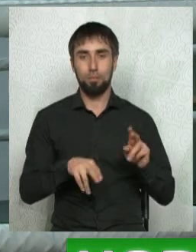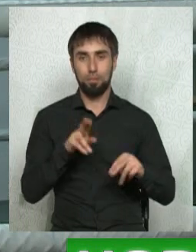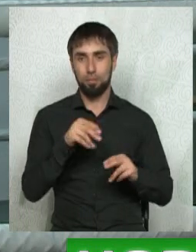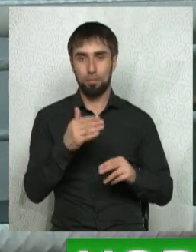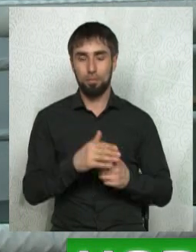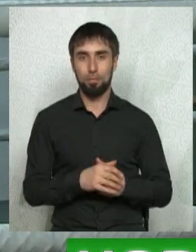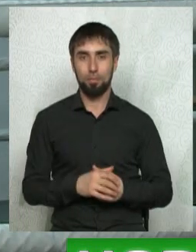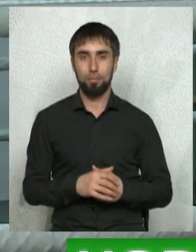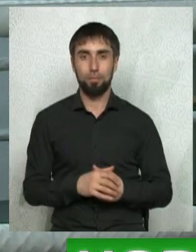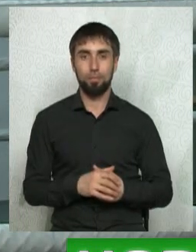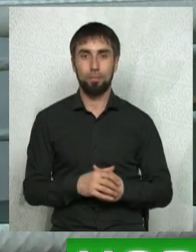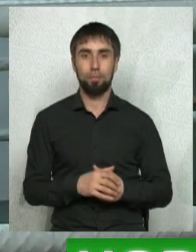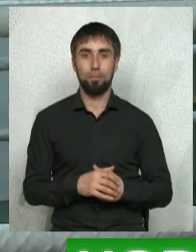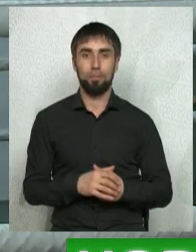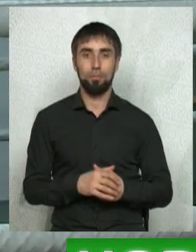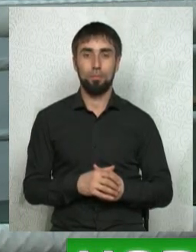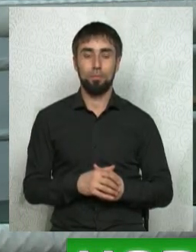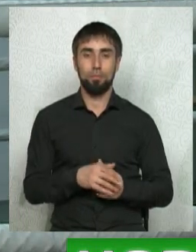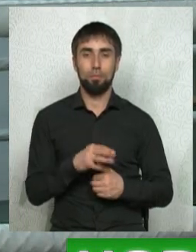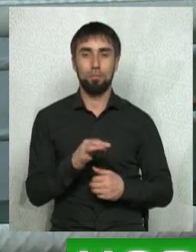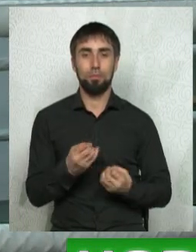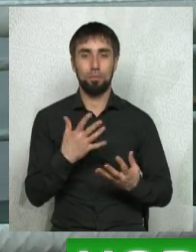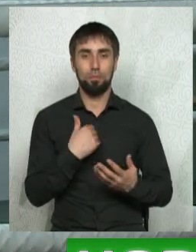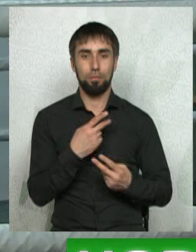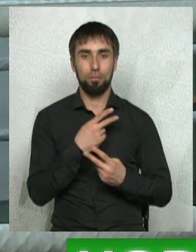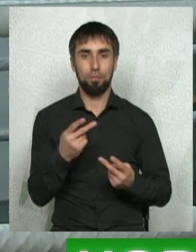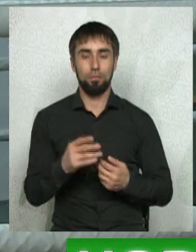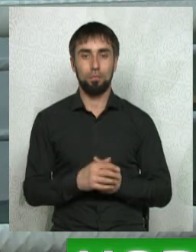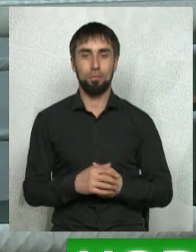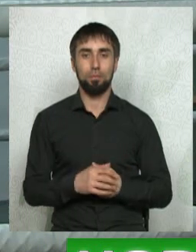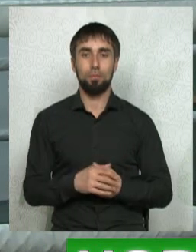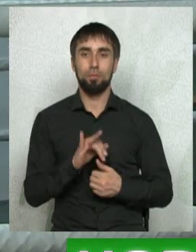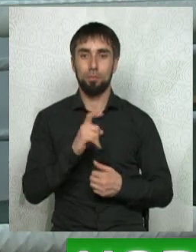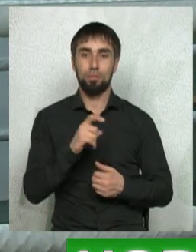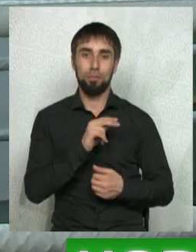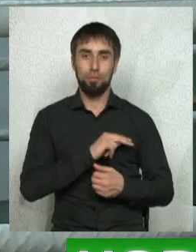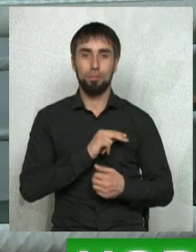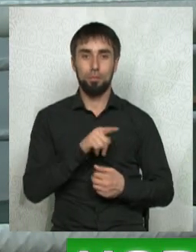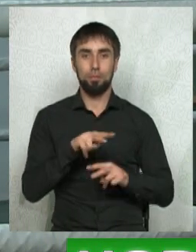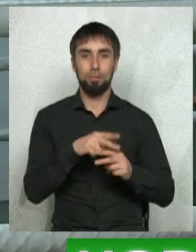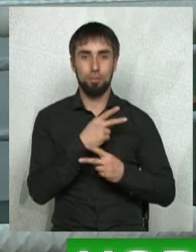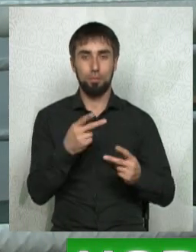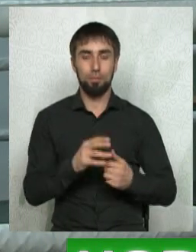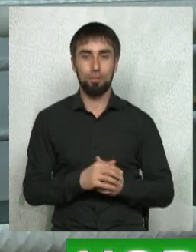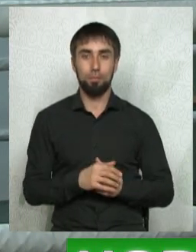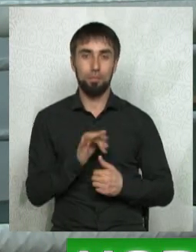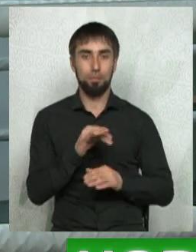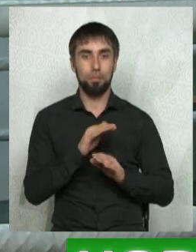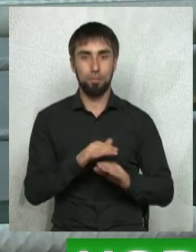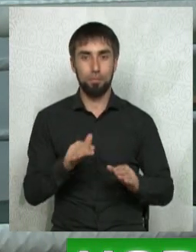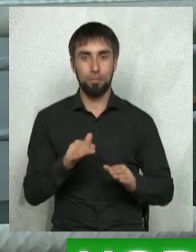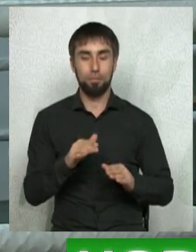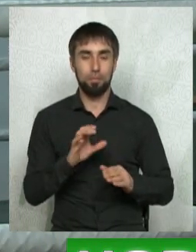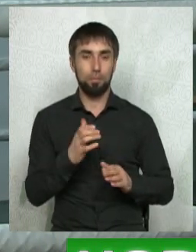ремонт. Вот, поскольку мы сейчас видим, их работу тут видно. И дети с